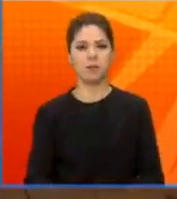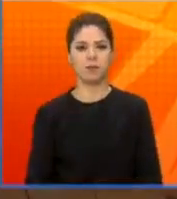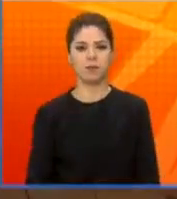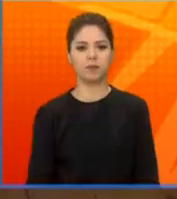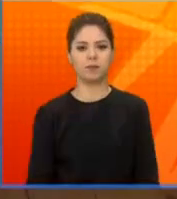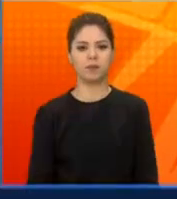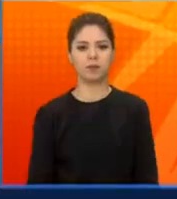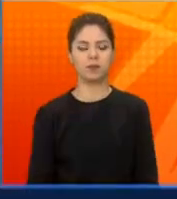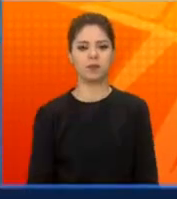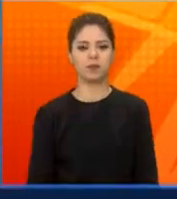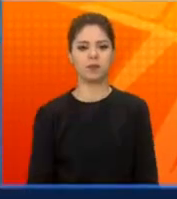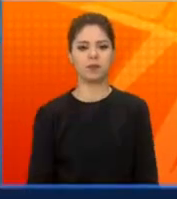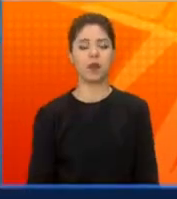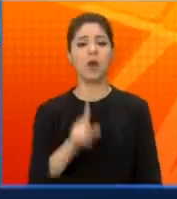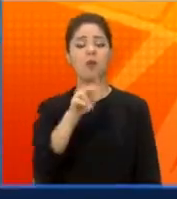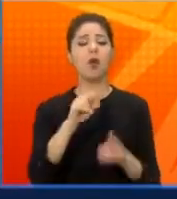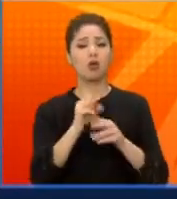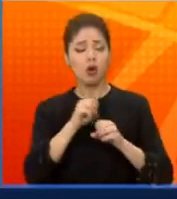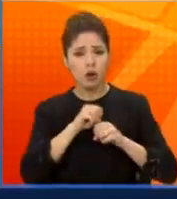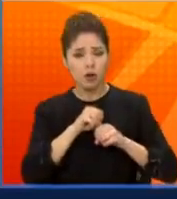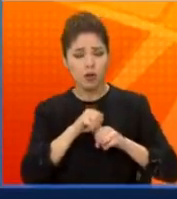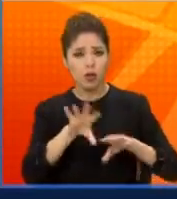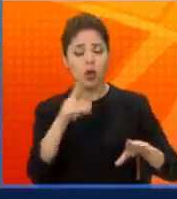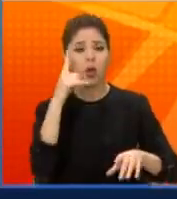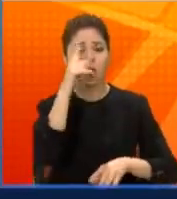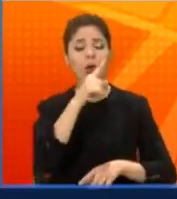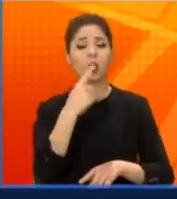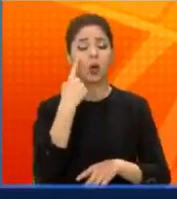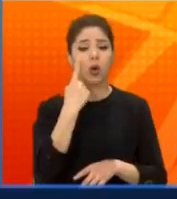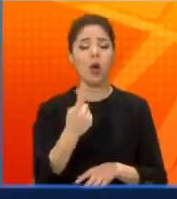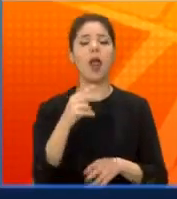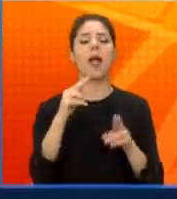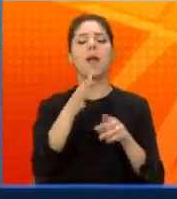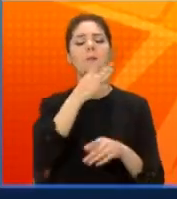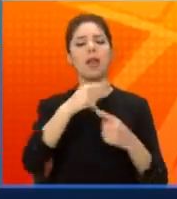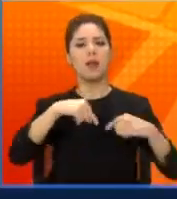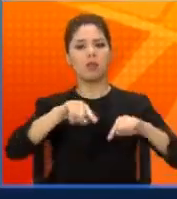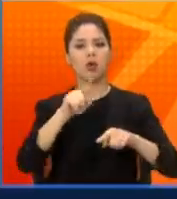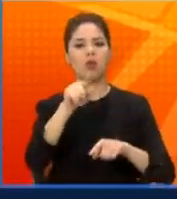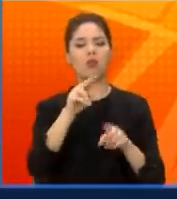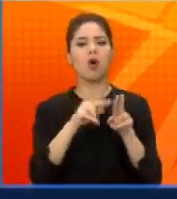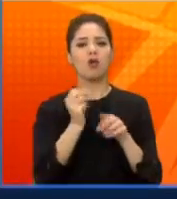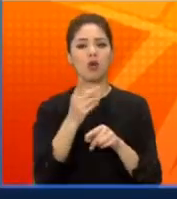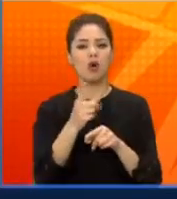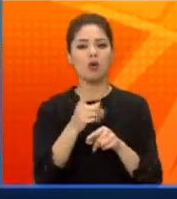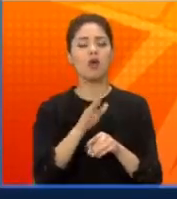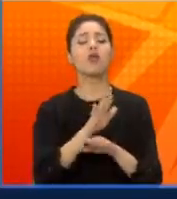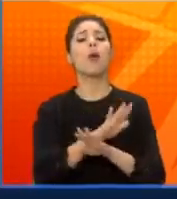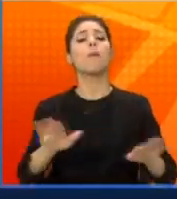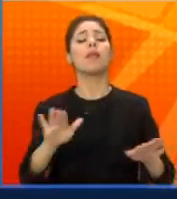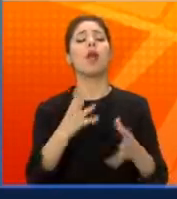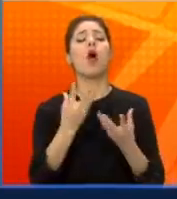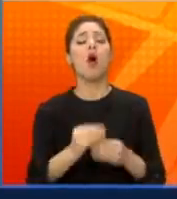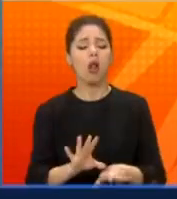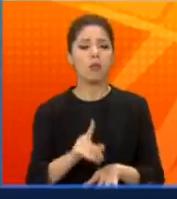derslere başlamadan önce pandeminin gidişatını izlediğimiz kadarıyla bilim kurulu da bu virüsün kısa vadede ve orta vadede ortadan kalkmayacak